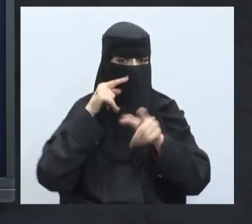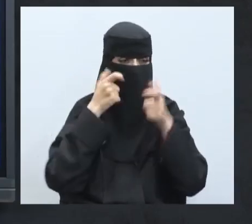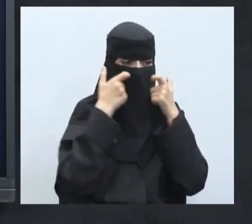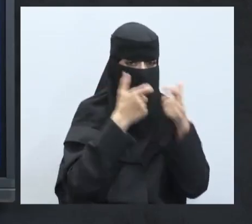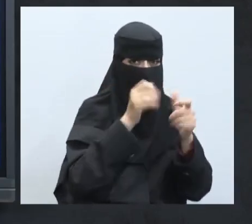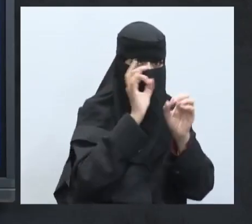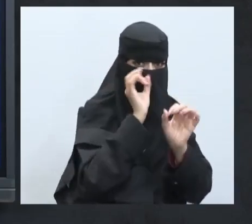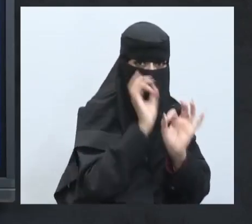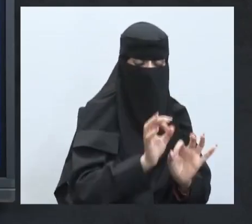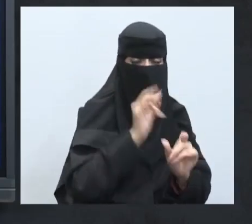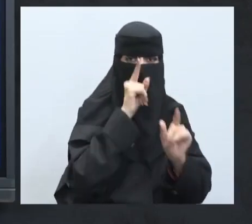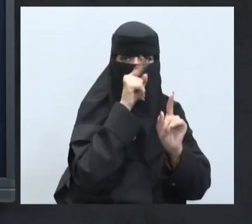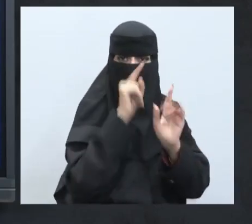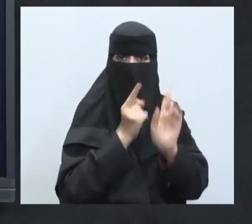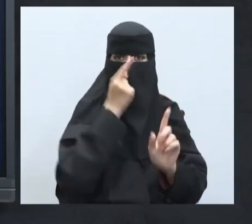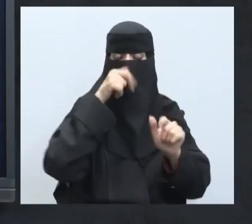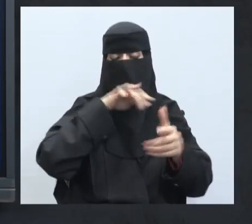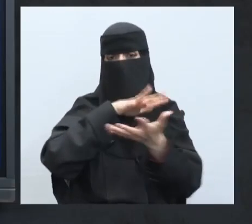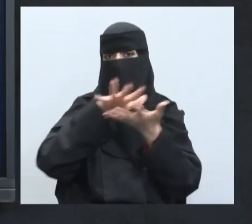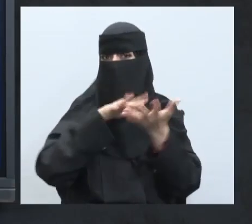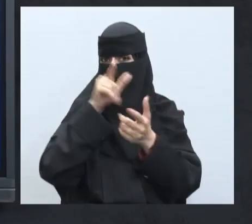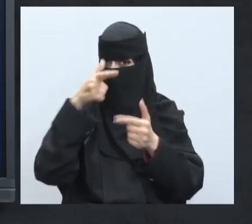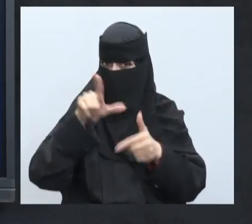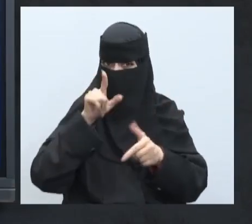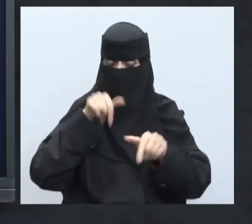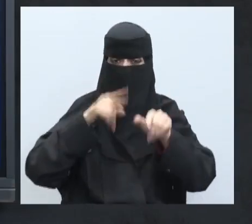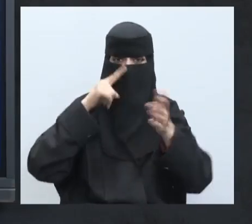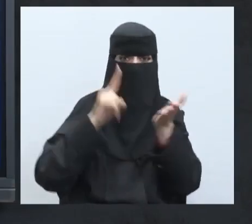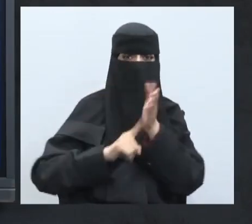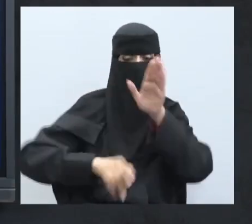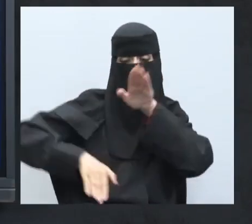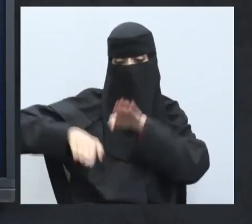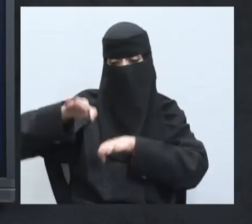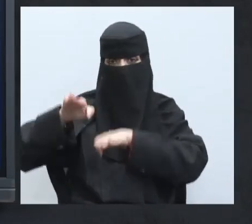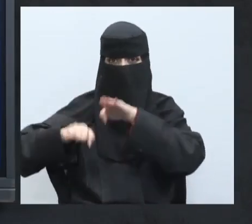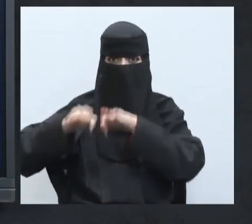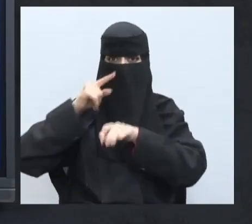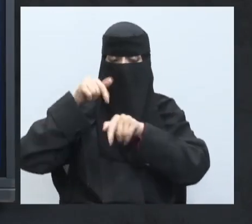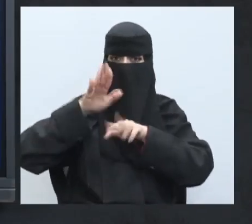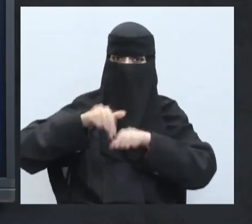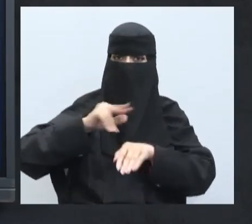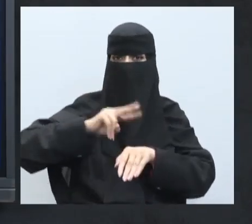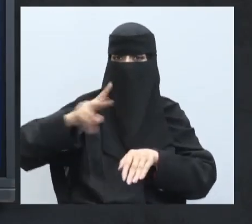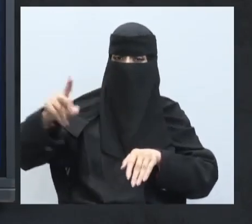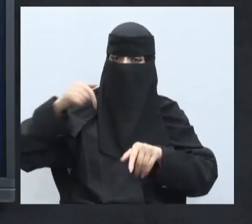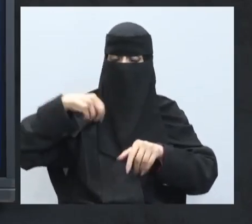لابد ان توازن وهذا ما ذكرناه سابقا فيما يتعلق في استراتيجيه الاداره لابد ان تنظر في عده جوانب منها